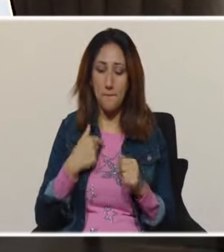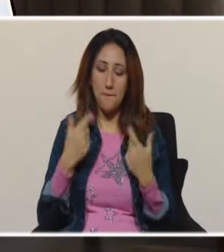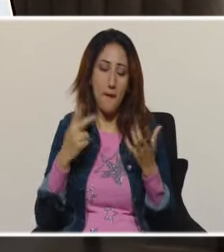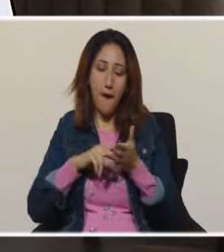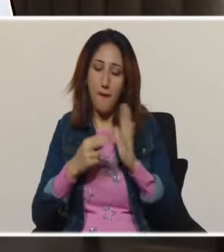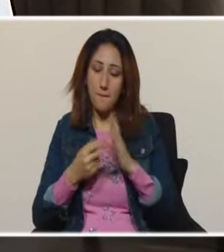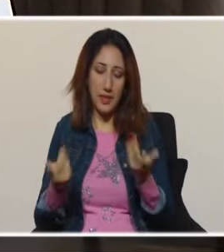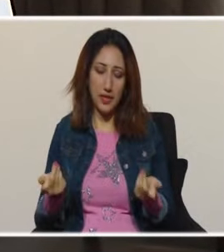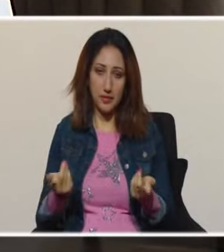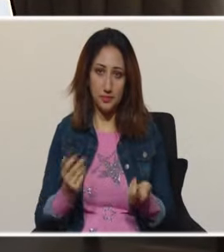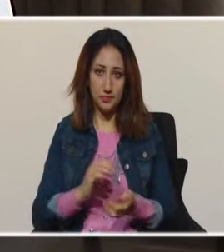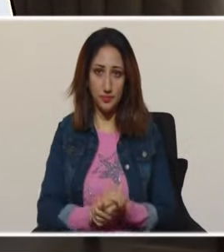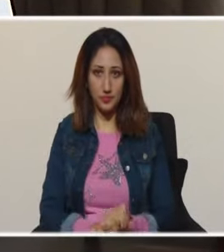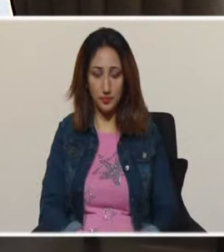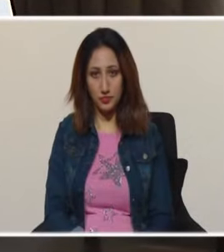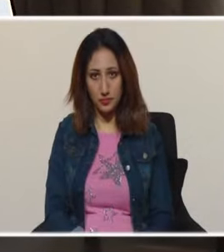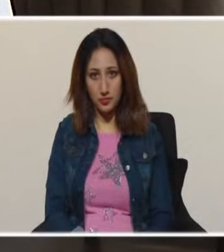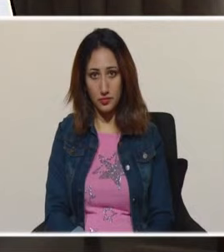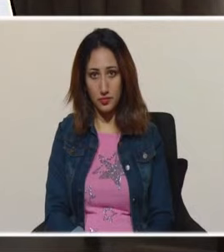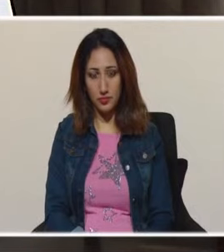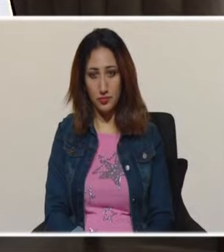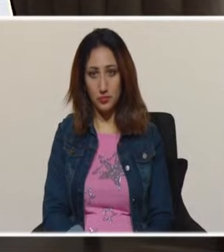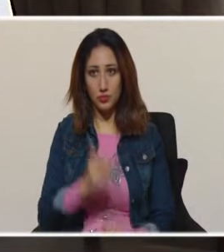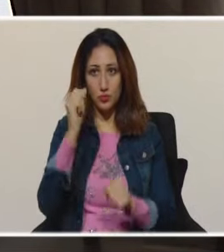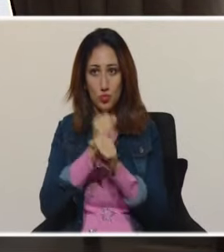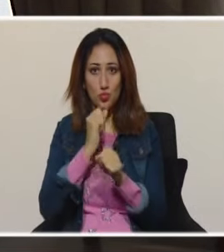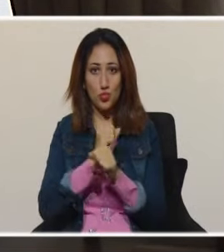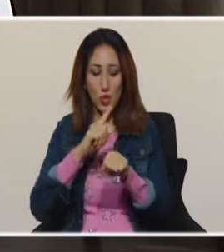مفيش حل والله. بتشتغلي كام ساعه في اليوم يا نور؟